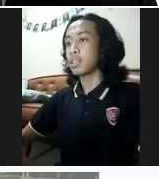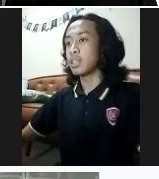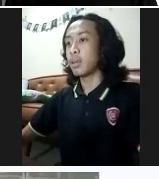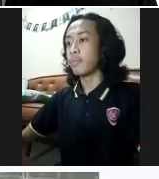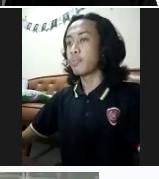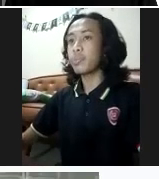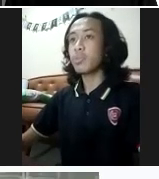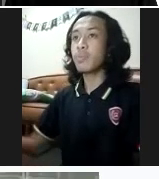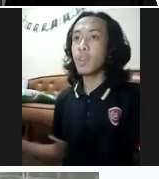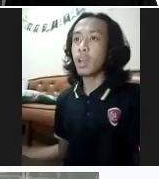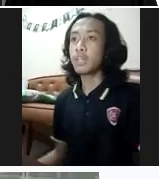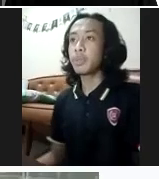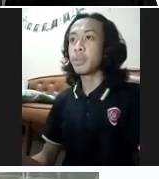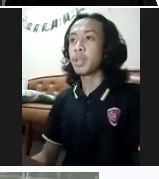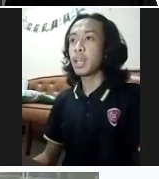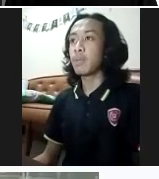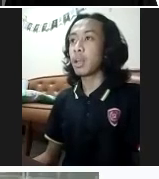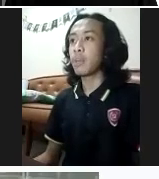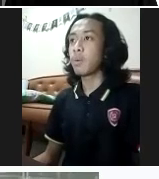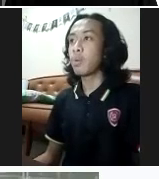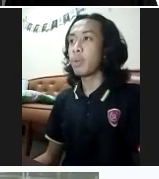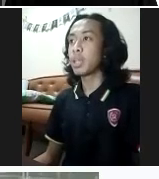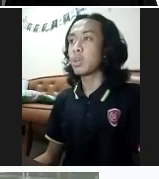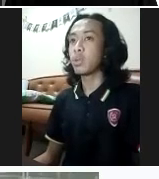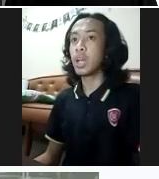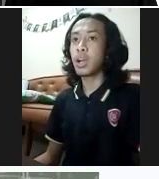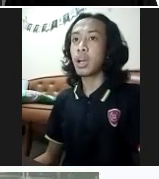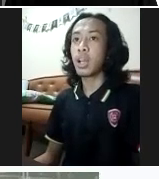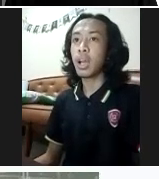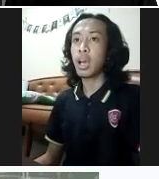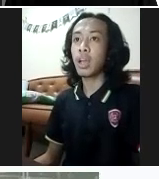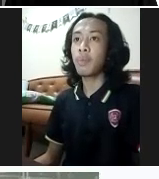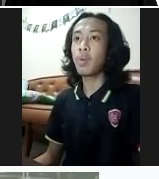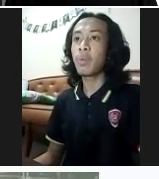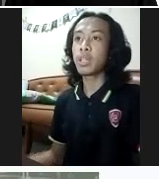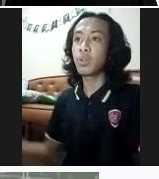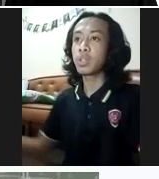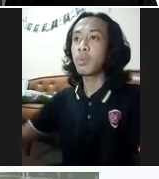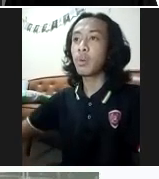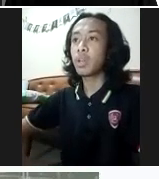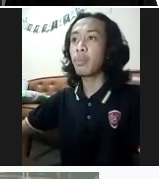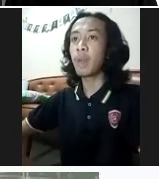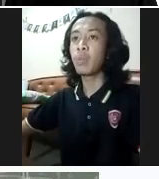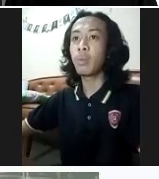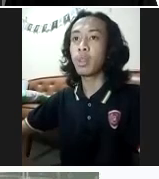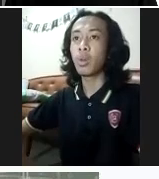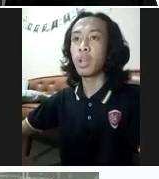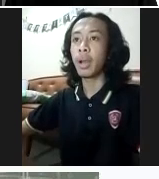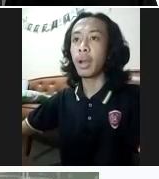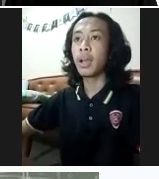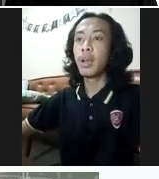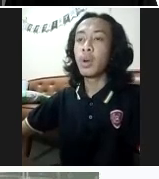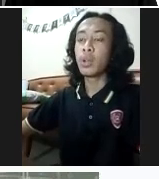materialnya. Ada aspek penting dalam karya Paulo Mendes da Rocha adalah karya Paulo Mendes da Rocha bangunannya berbahan utama beton, di